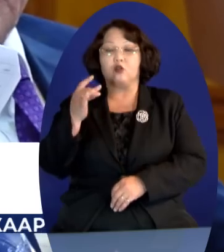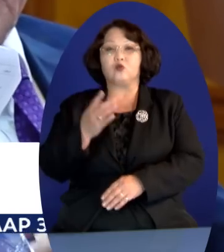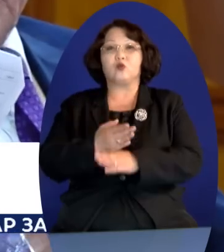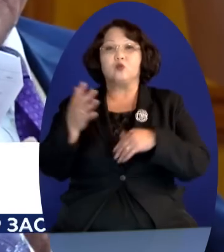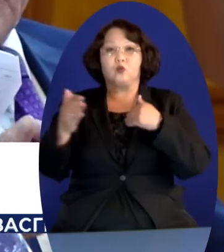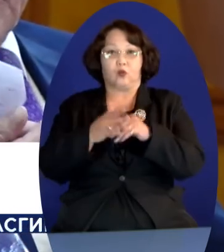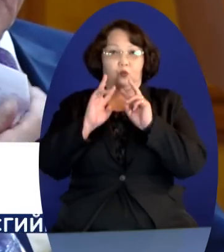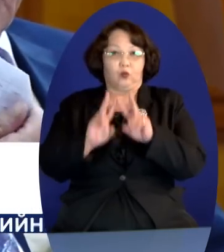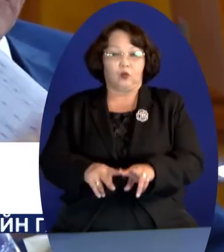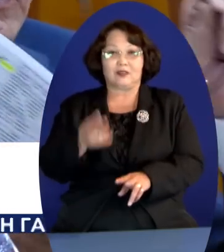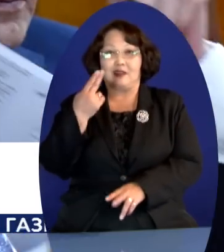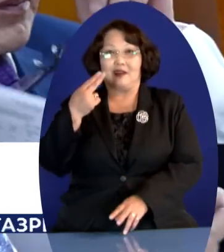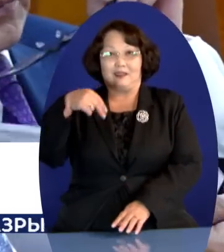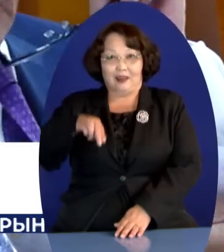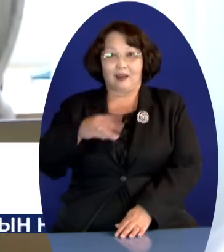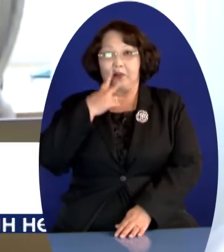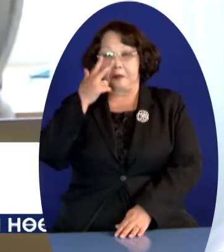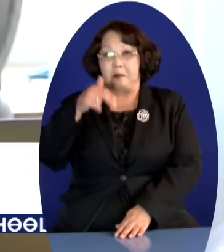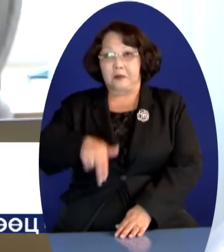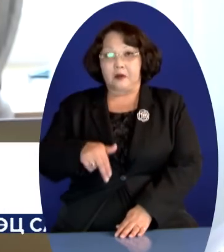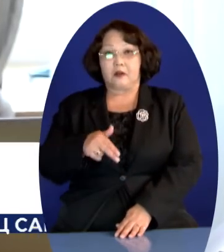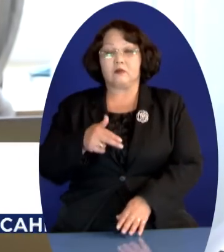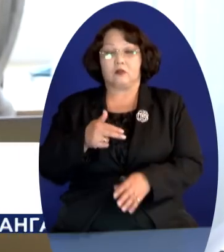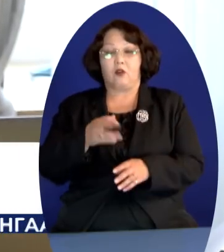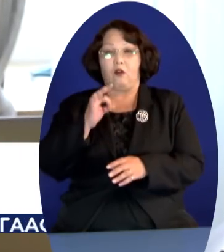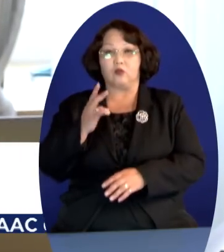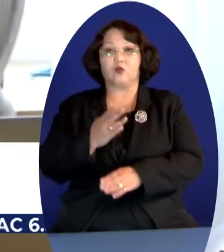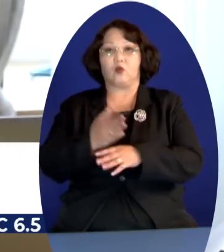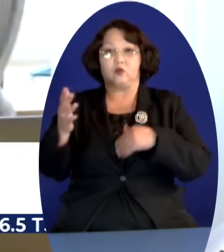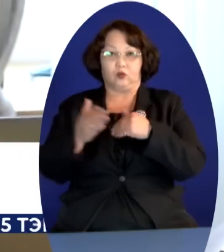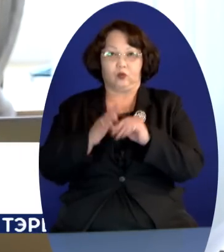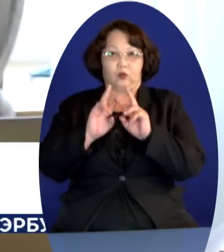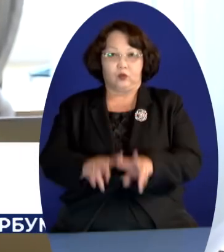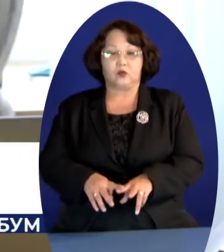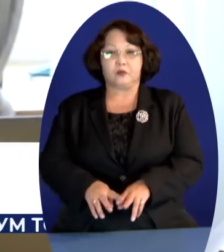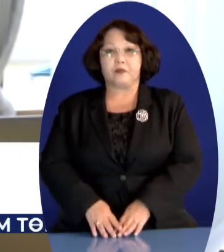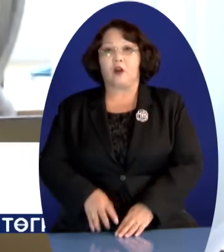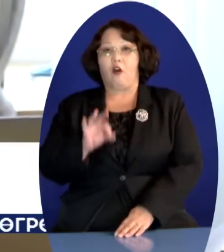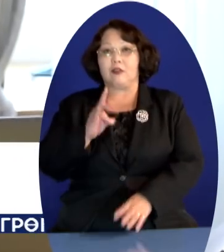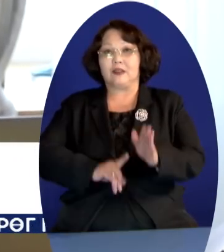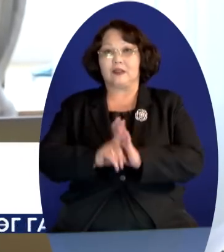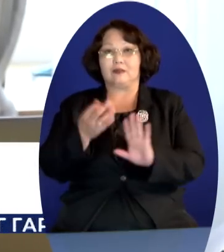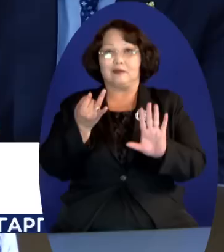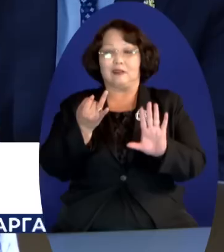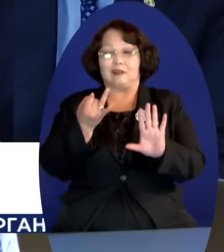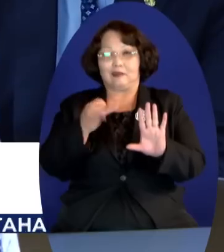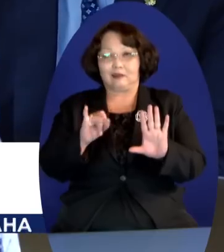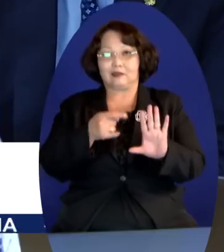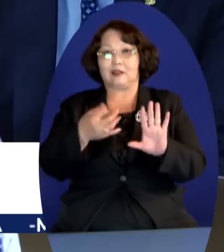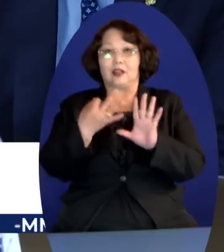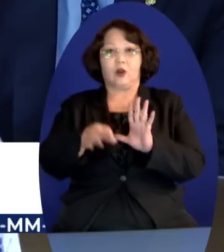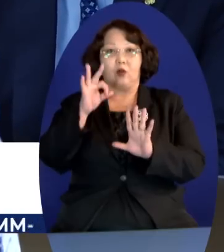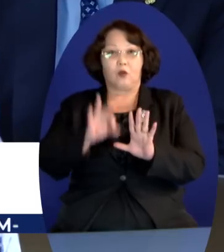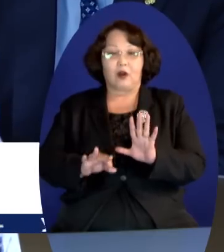дизель түвшний онцгой албан татварыг ондуустал тэглэхээр болсныг өнөөдрийн хуралдаанаас танилцууллаа. Оны эхнээс 70-80 гаруй хувиар өссөн газрын